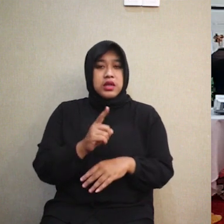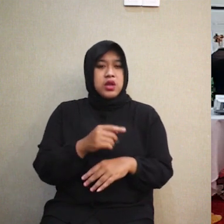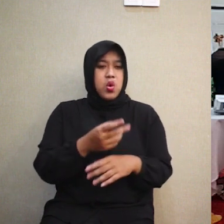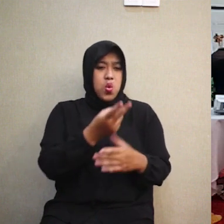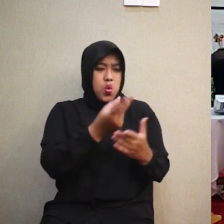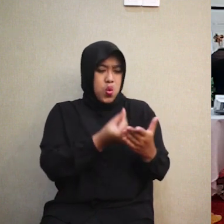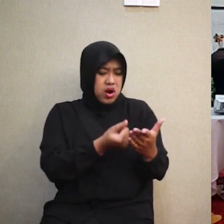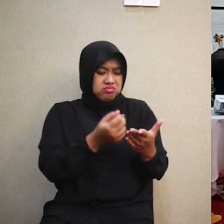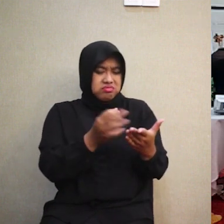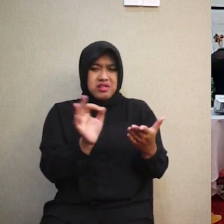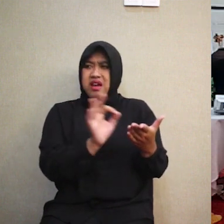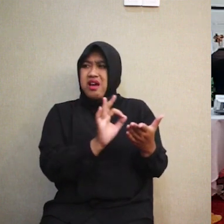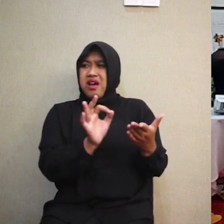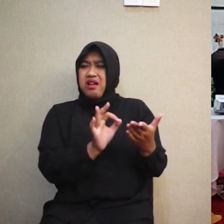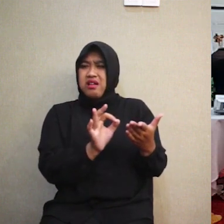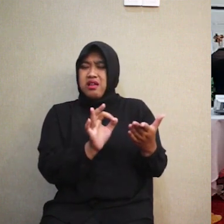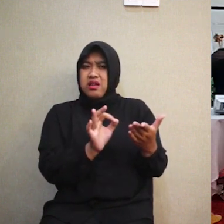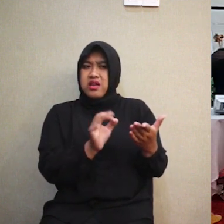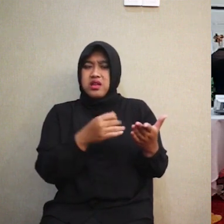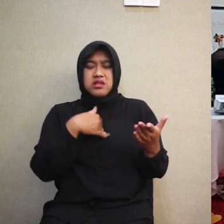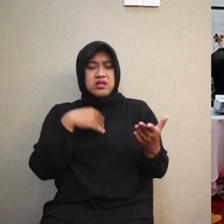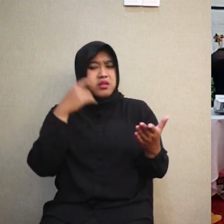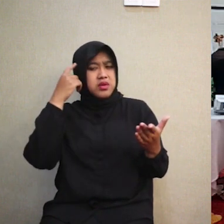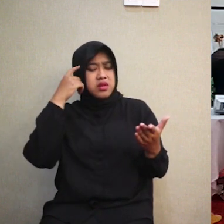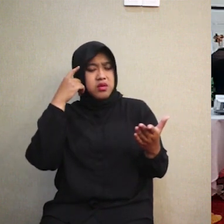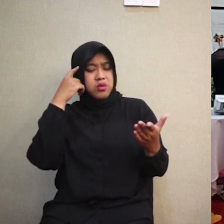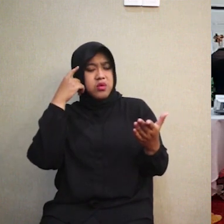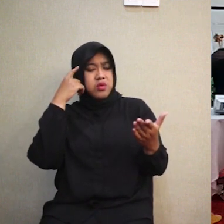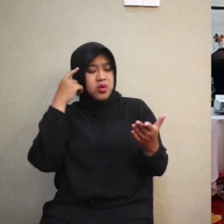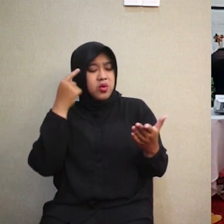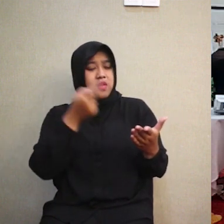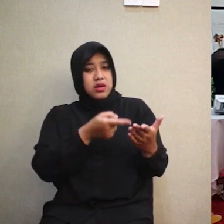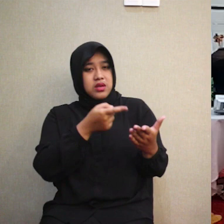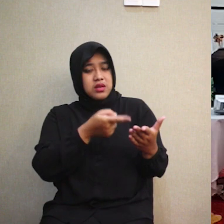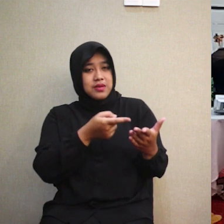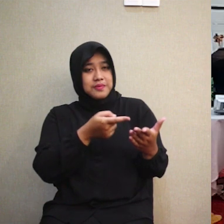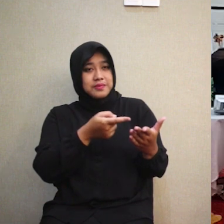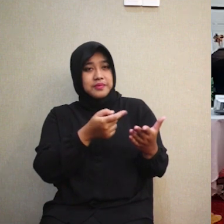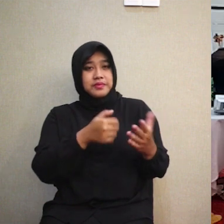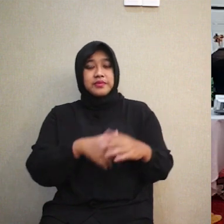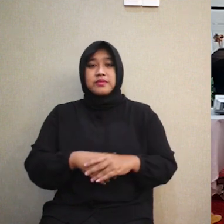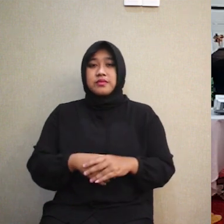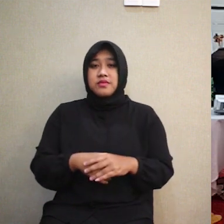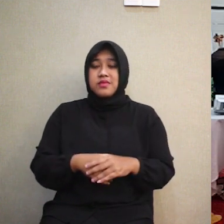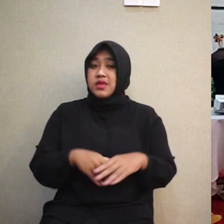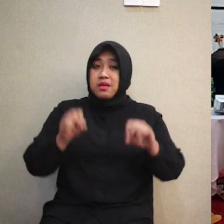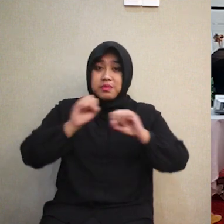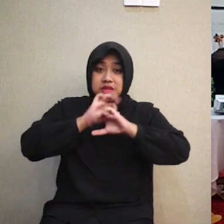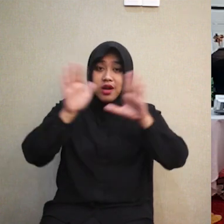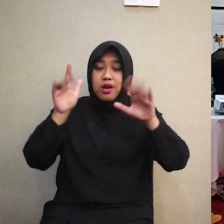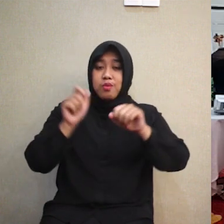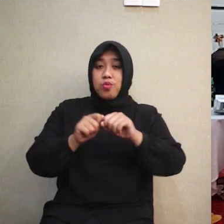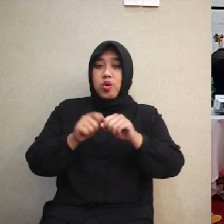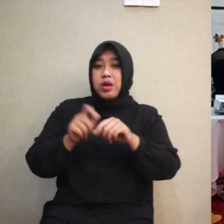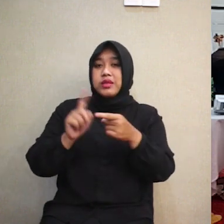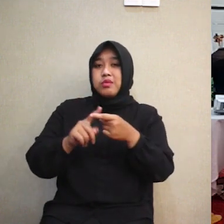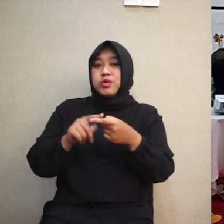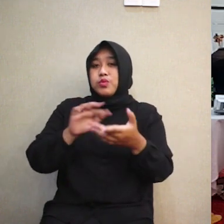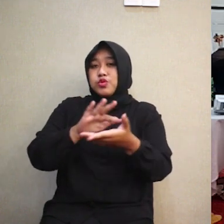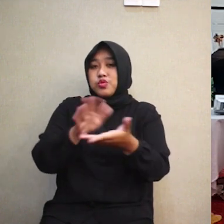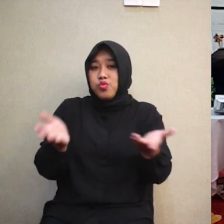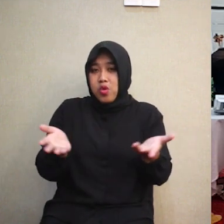duit itu doang tapi ini ini ini apa ya pencerahan buat kita semua ya gitu dan